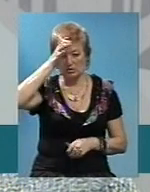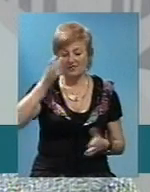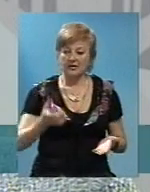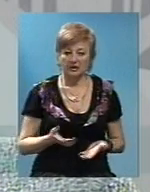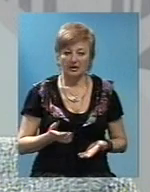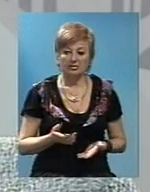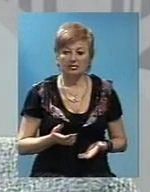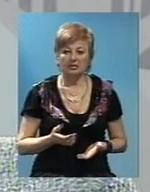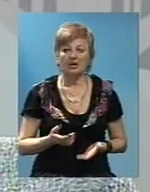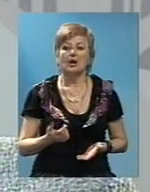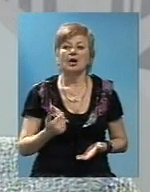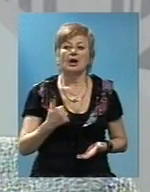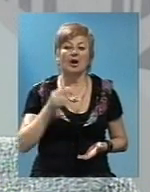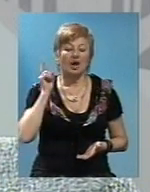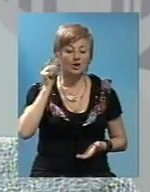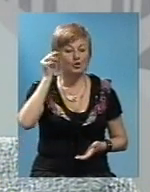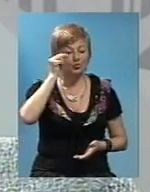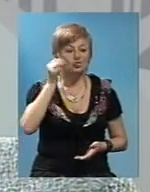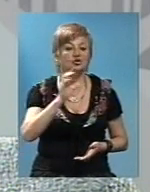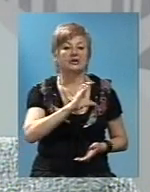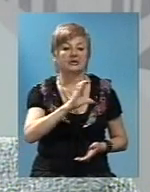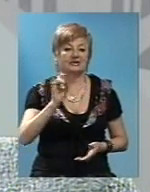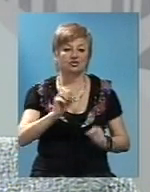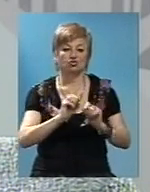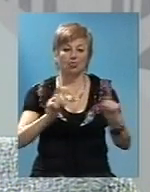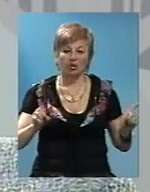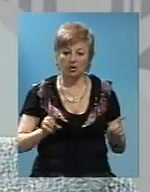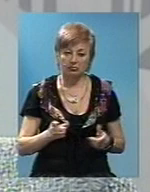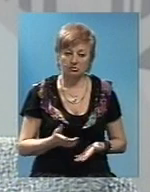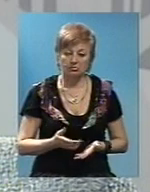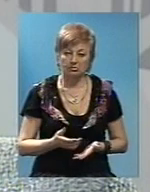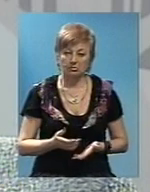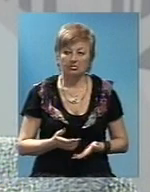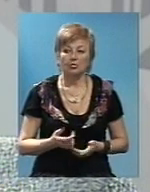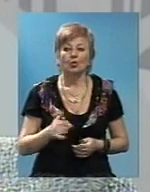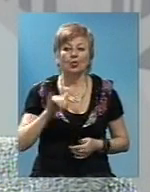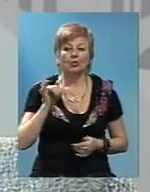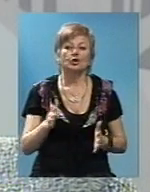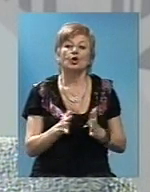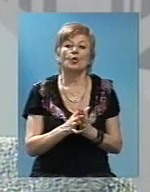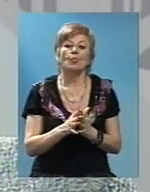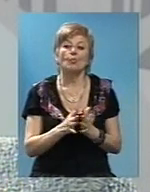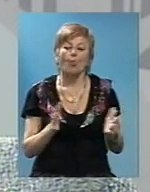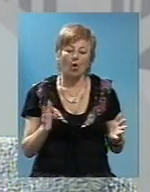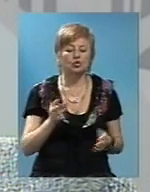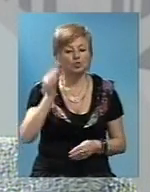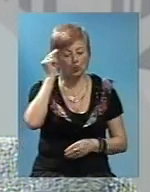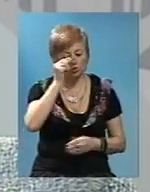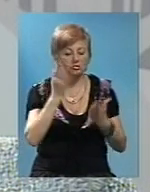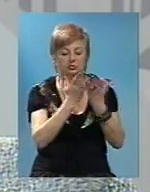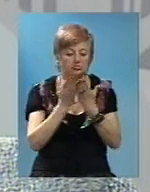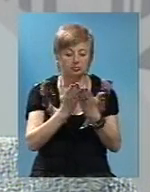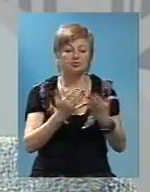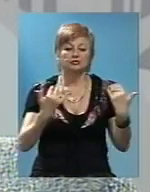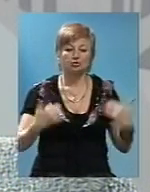Вони вчили ще у радянській школі, тому вони них більш теорія, знання і